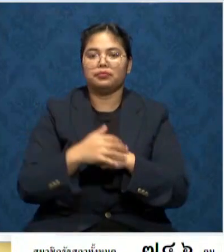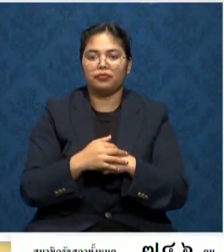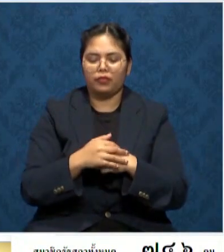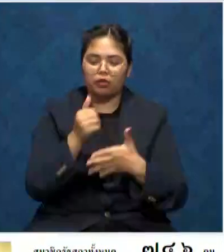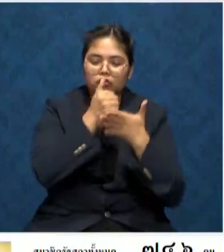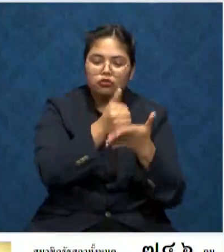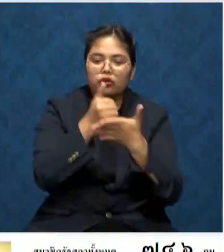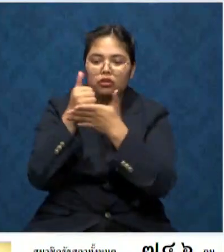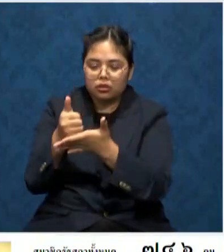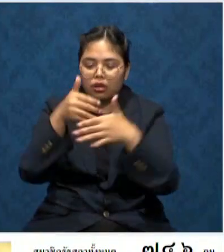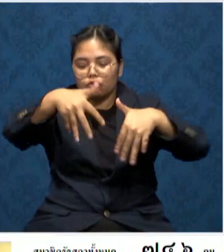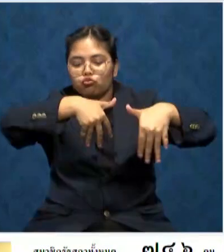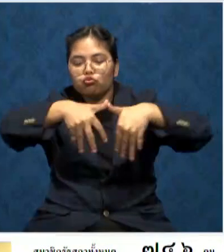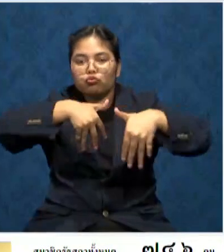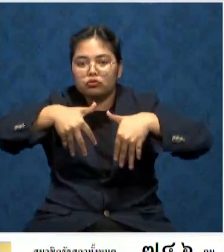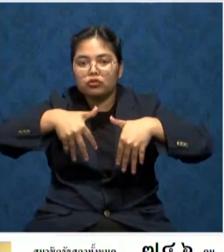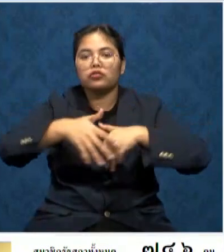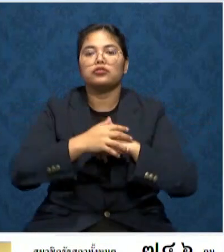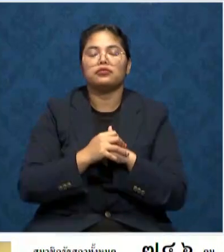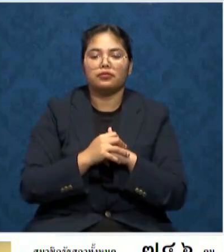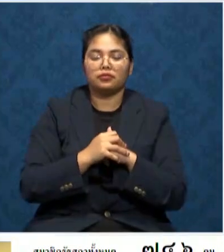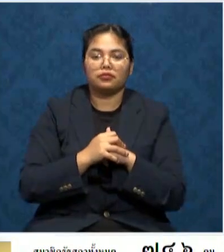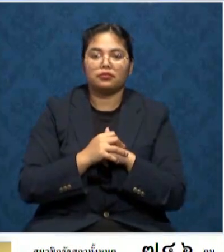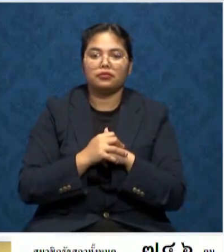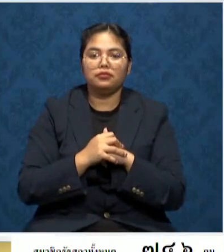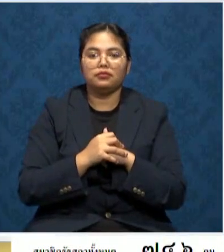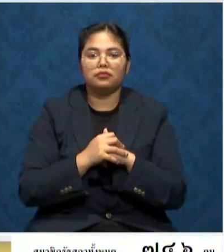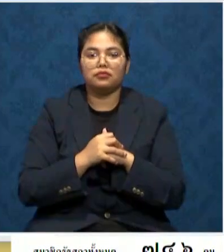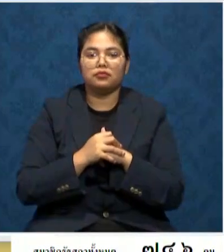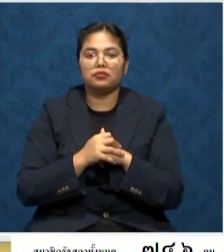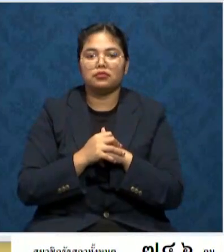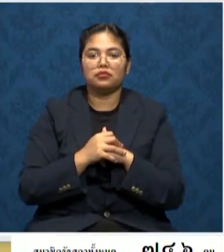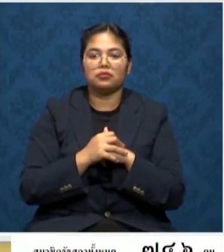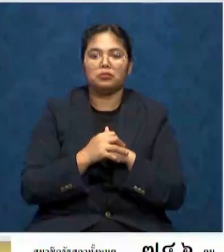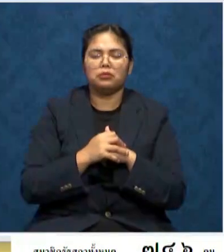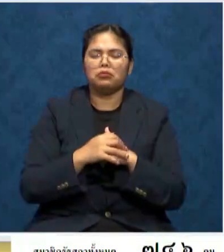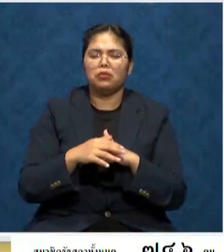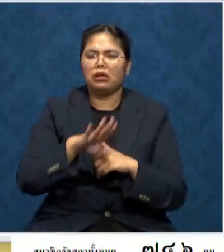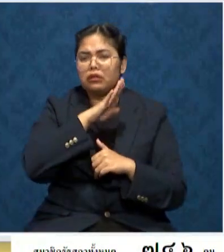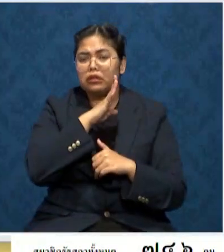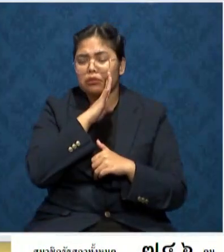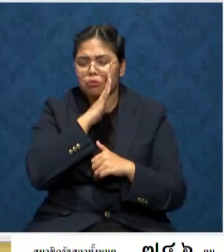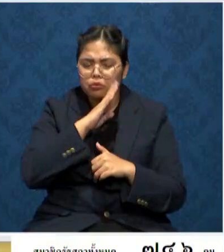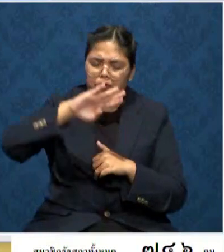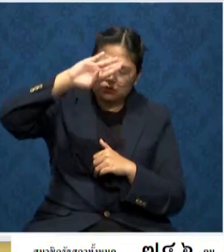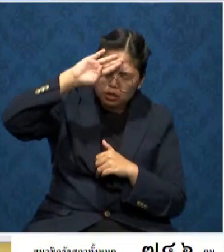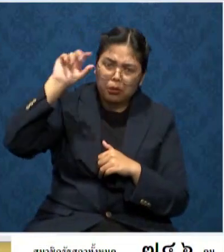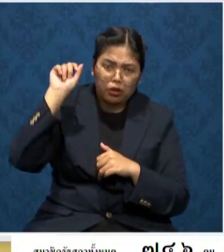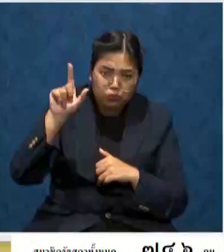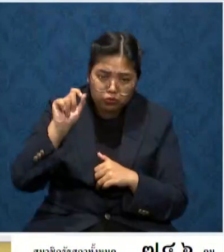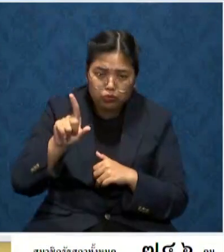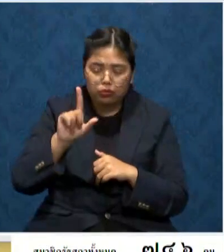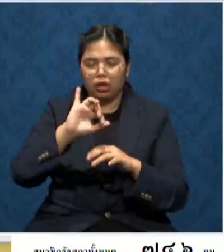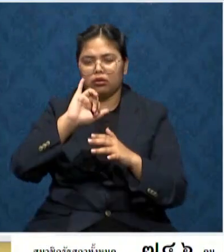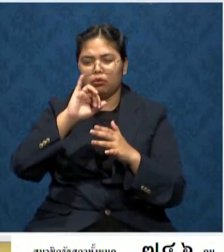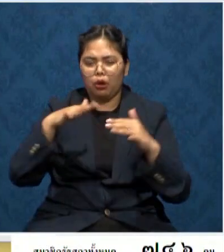เพื่อช่วยเหลอพี่น้ประชาชนเมื่อมีกรณีเจ็บปวยจุเฉินหืประสบอุบัติเหตุอยู่สอง